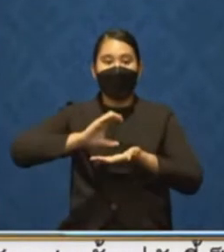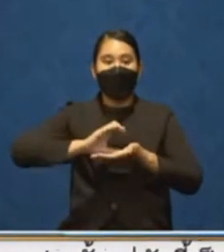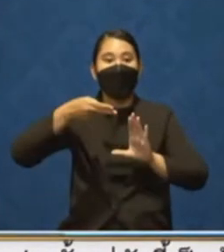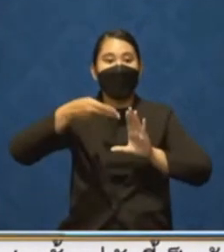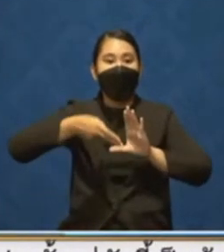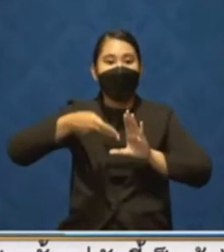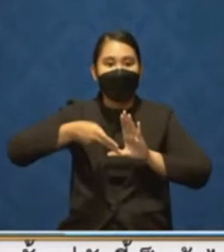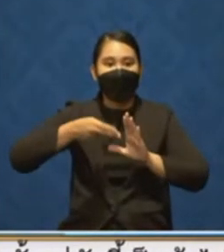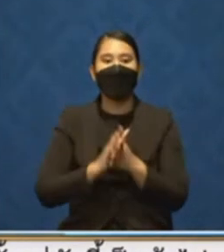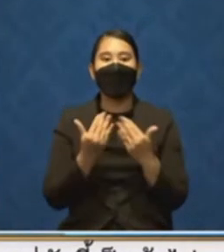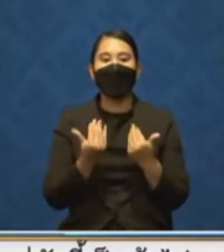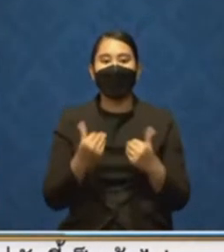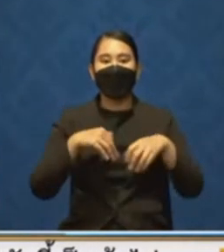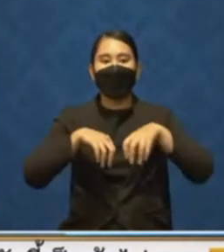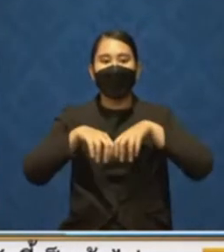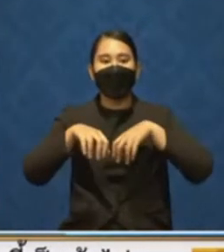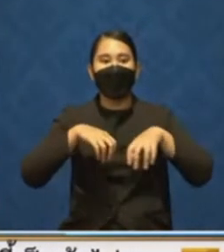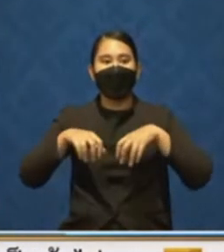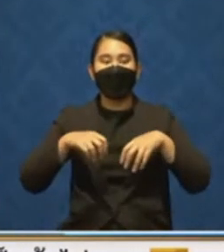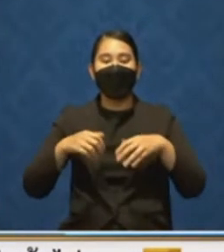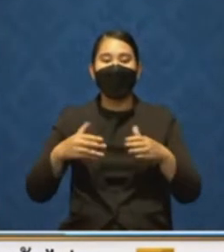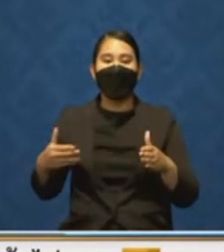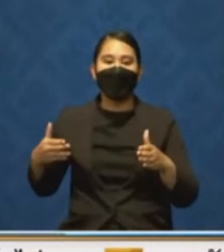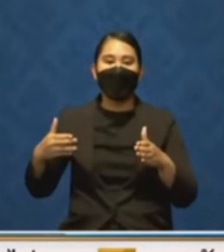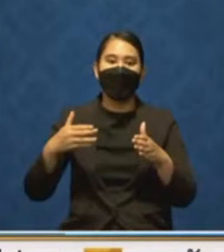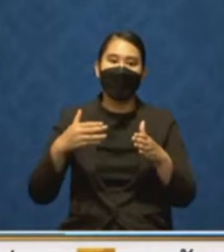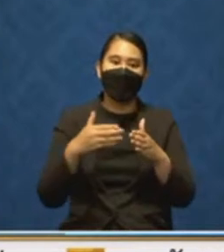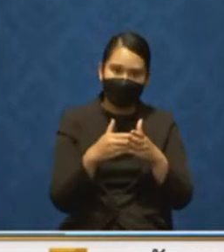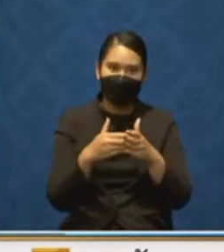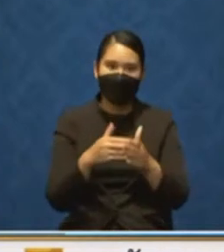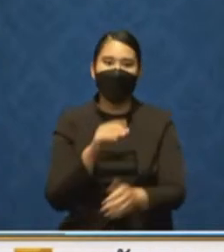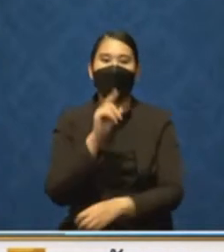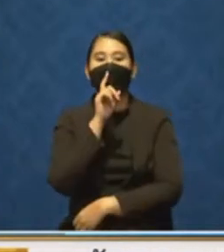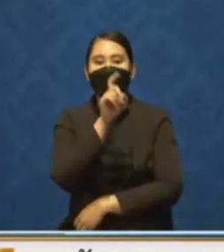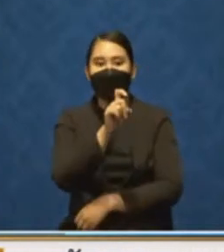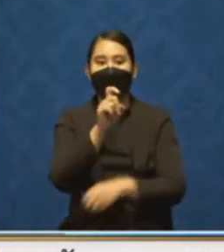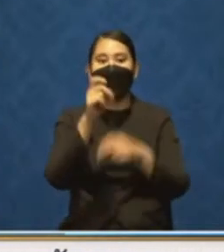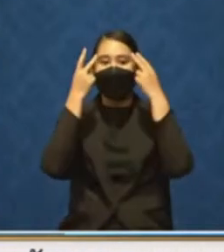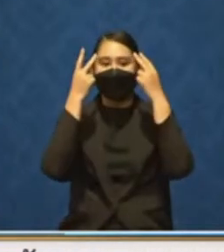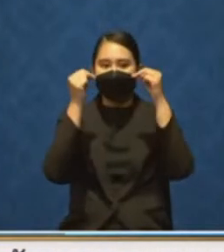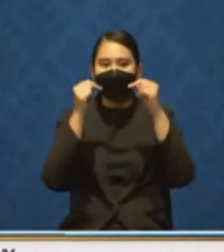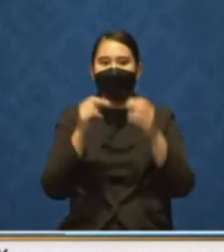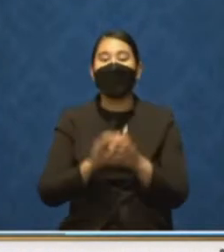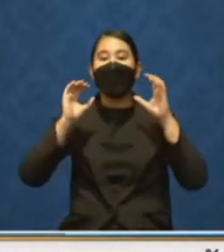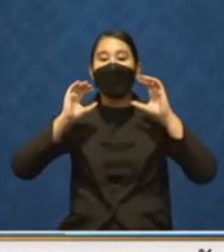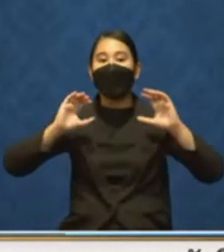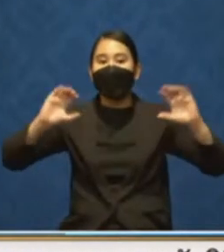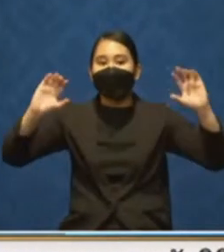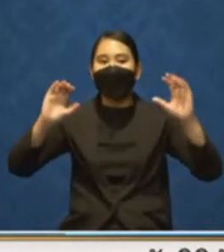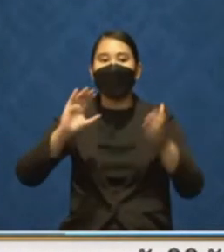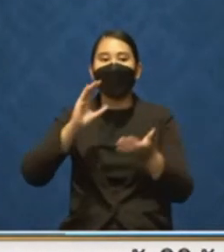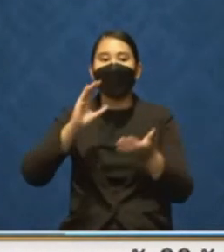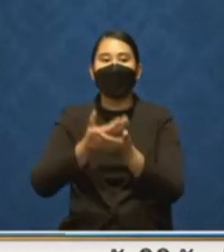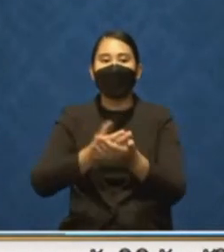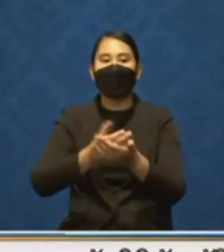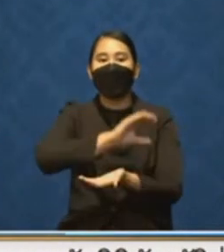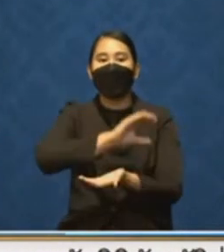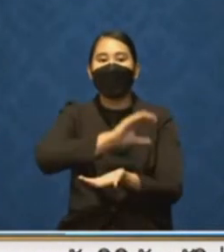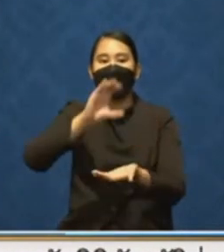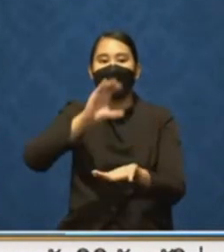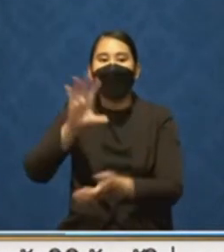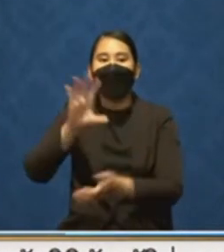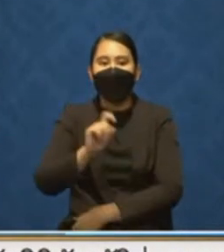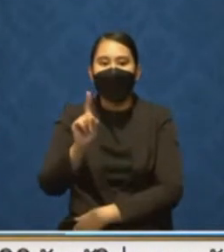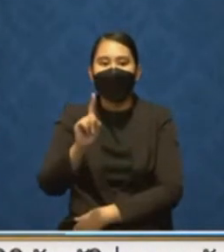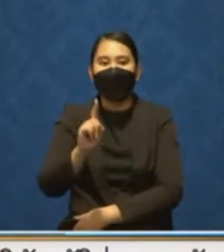นี้บริหารมาถึงทางตายแล้วครับก็ต้องถามนายกจริงๆว่ารัฐบาลเนี่ยจะเอาเงินจากไหนมาเพื่อไม่ให้เกิดการลอยตัวของ